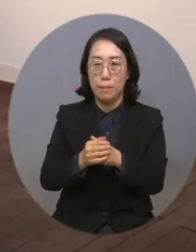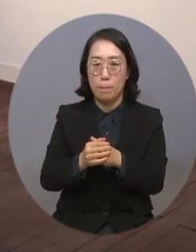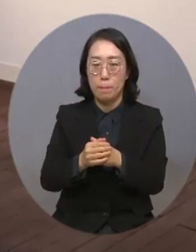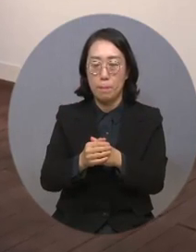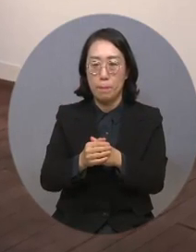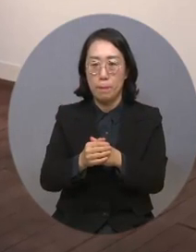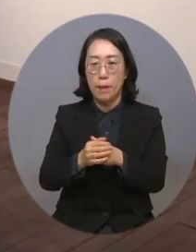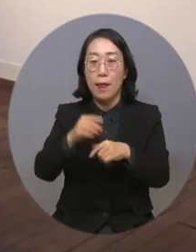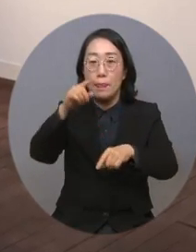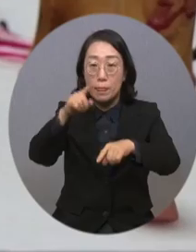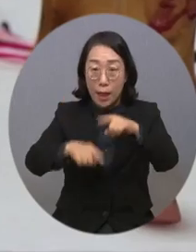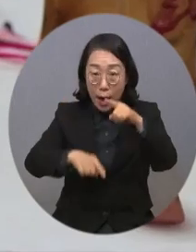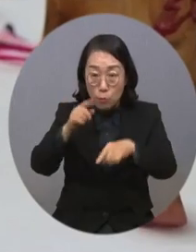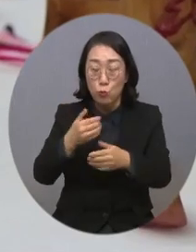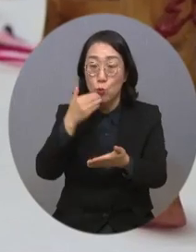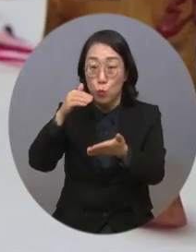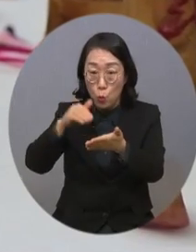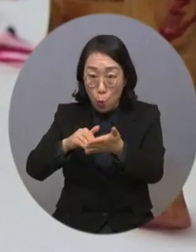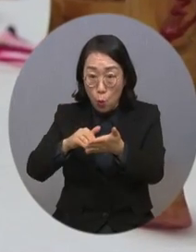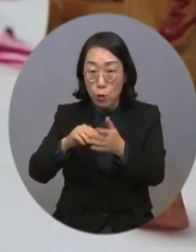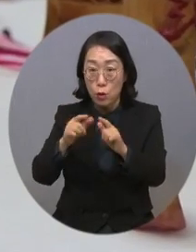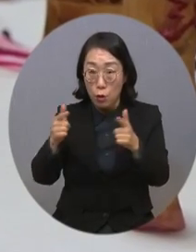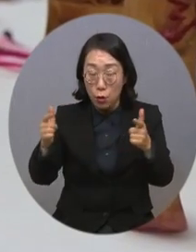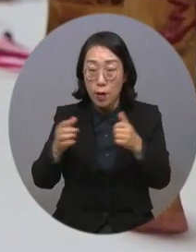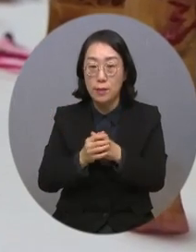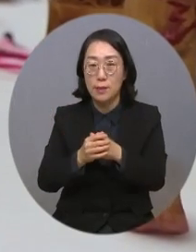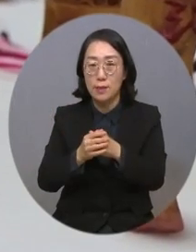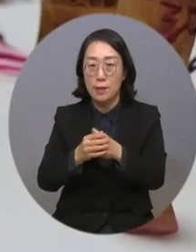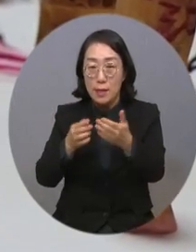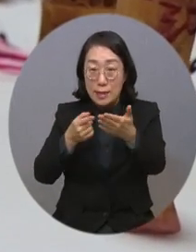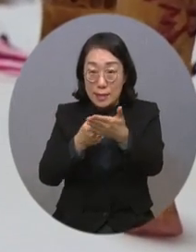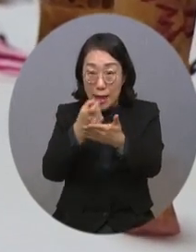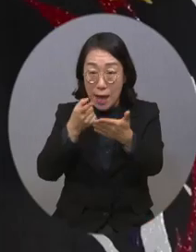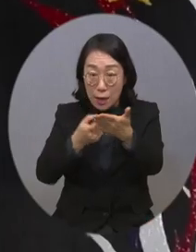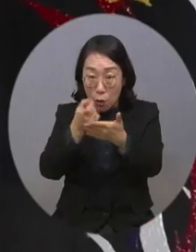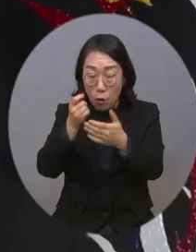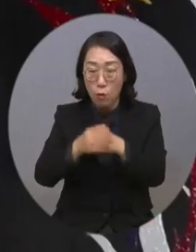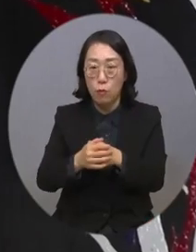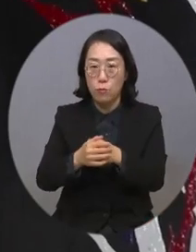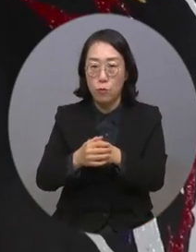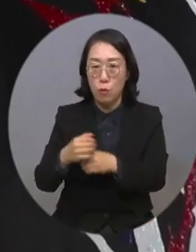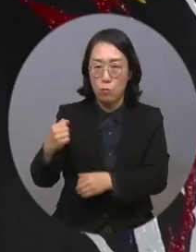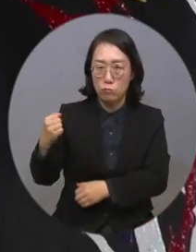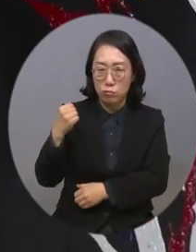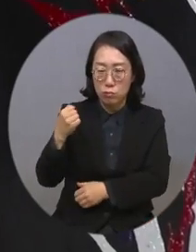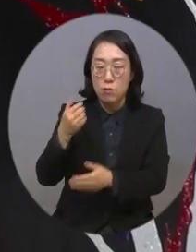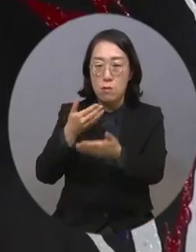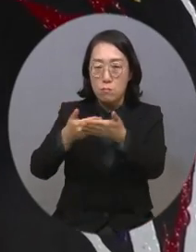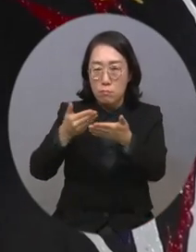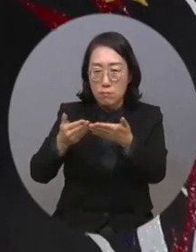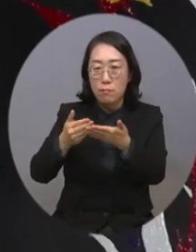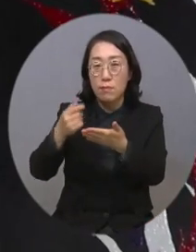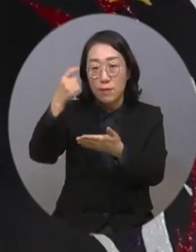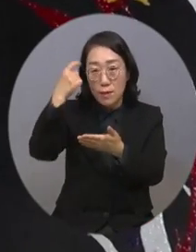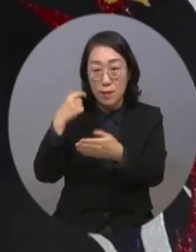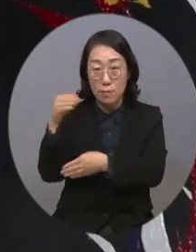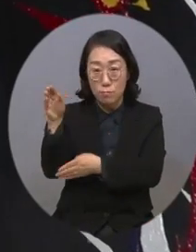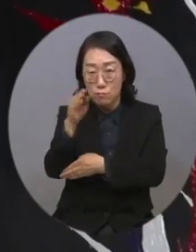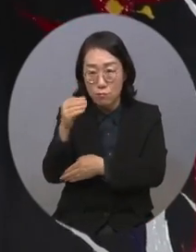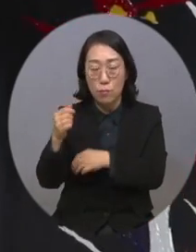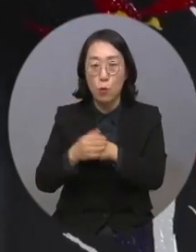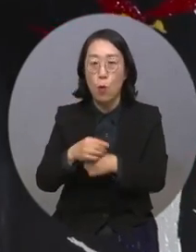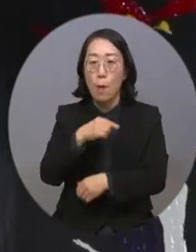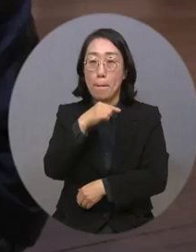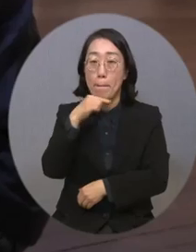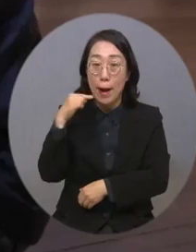인장석과 나무에 새겨 먹 위에 찍어낸 정각 예술 작품들은 작가의 필력의 아름다움 뿐 아니라 붉은색의